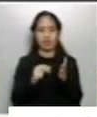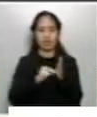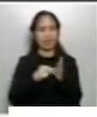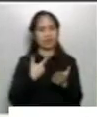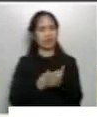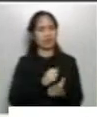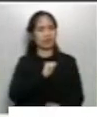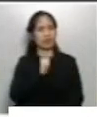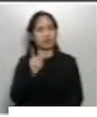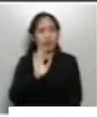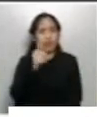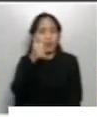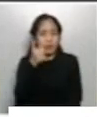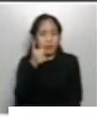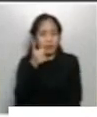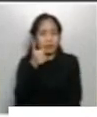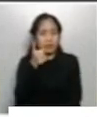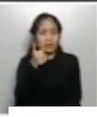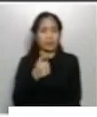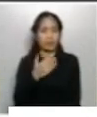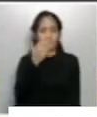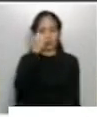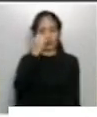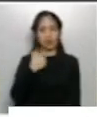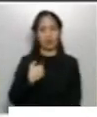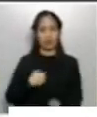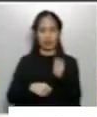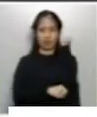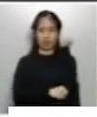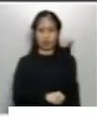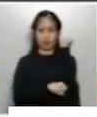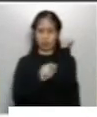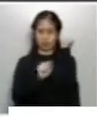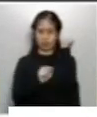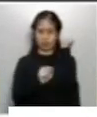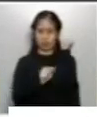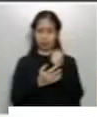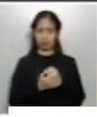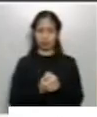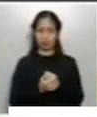หมเนื่องจากความยากความจนเขานี่แหละท่านประธานครับ